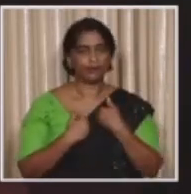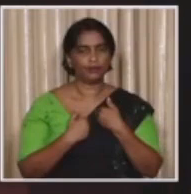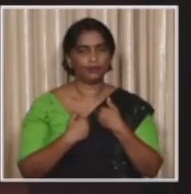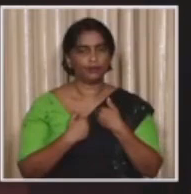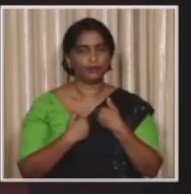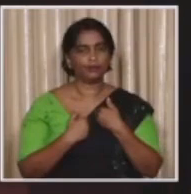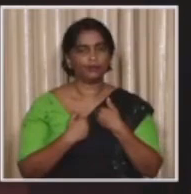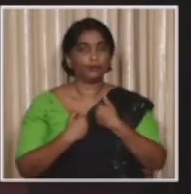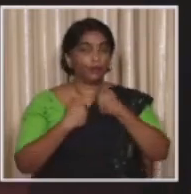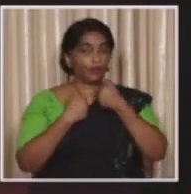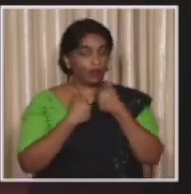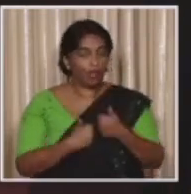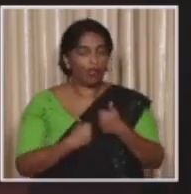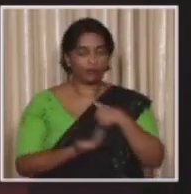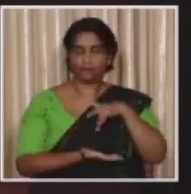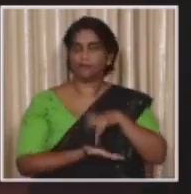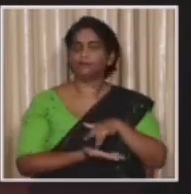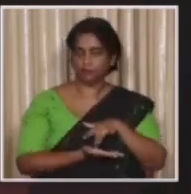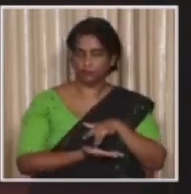හරි තැන